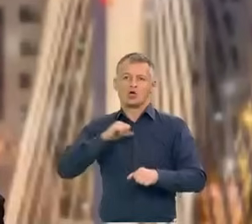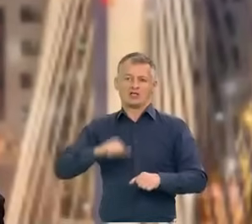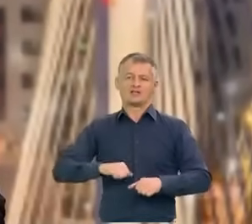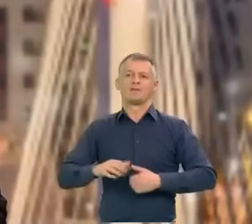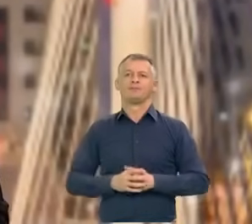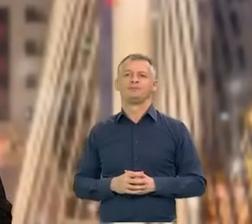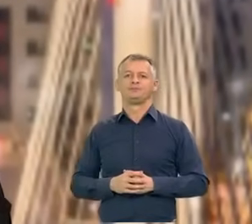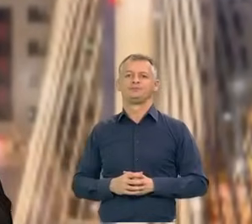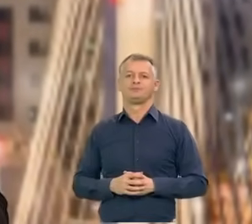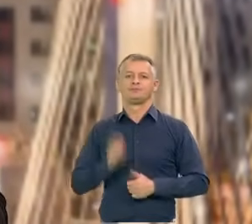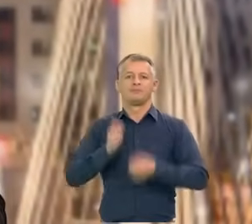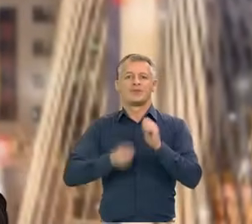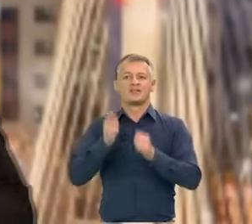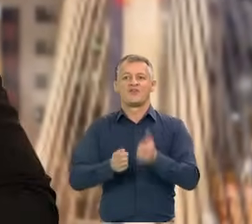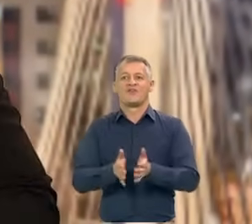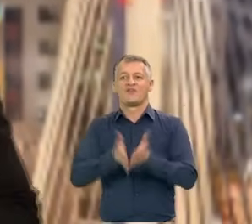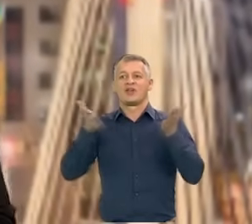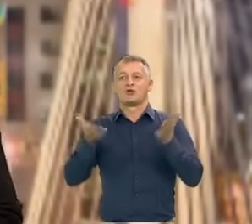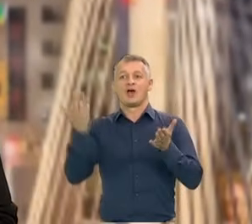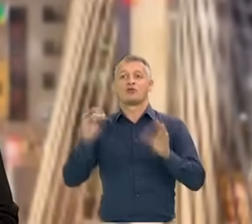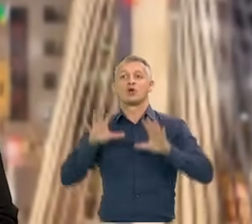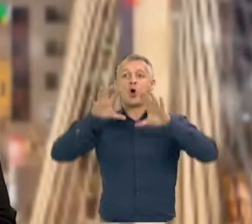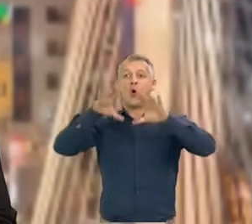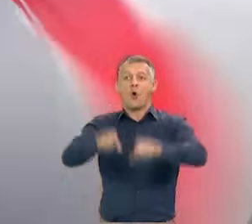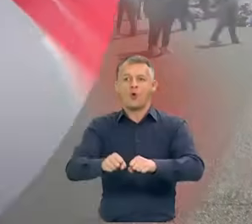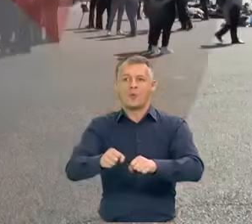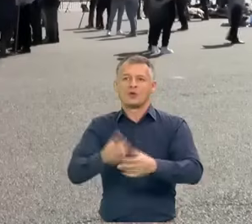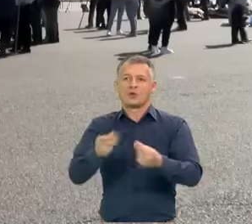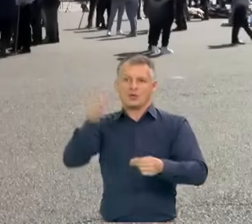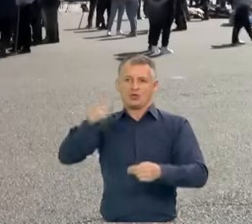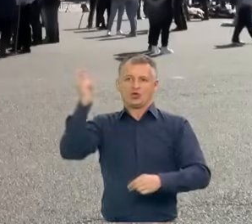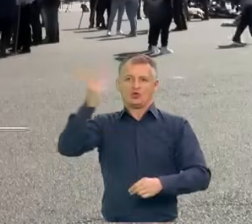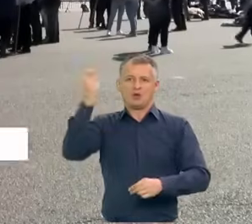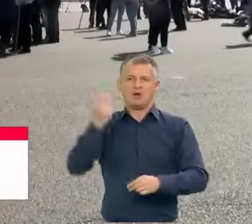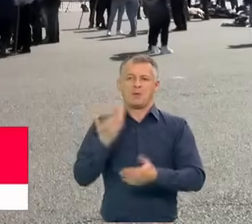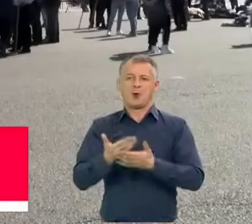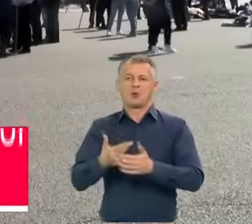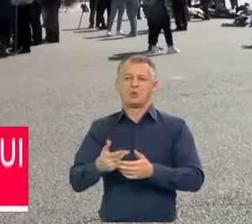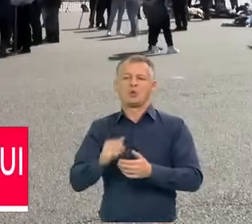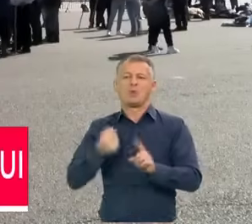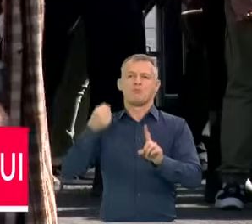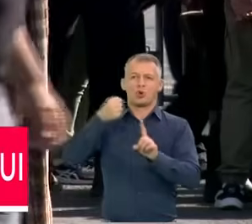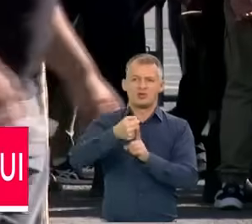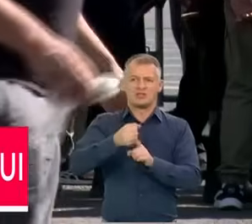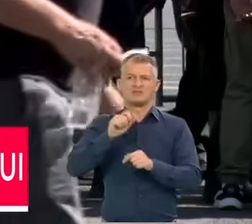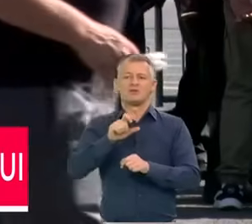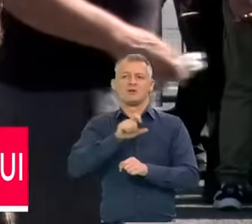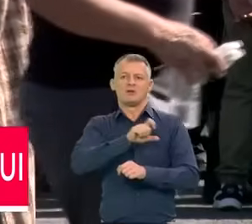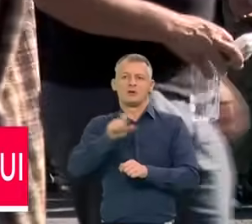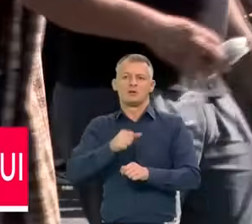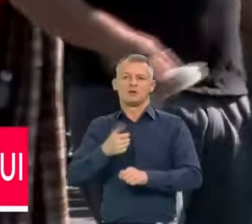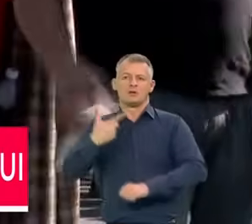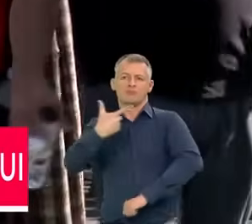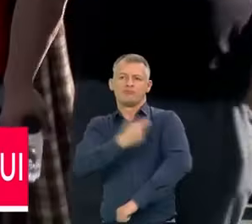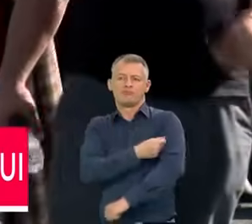constănțean Piața Victoriei a fost ocupată de sute de ciobani Oamenii au protestat față de eutanasierea ovinelor afectate de pesta micilor